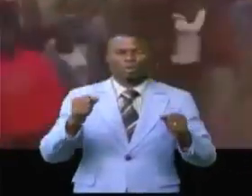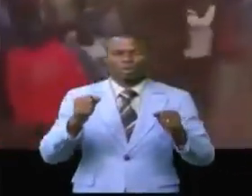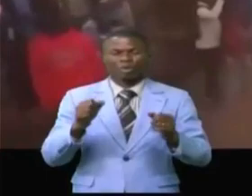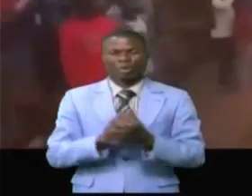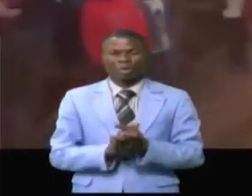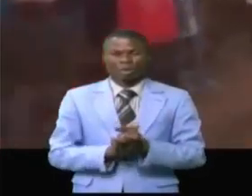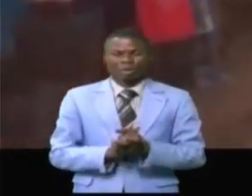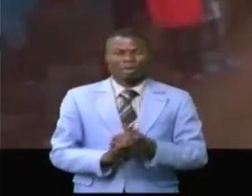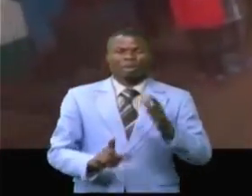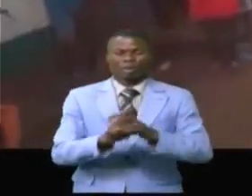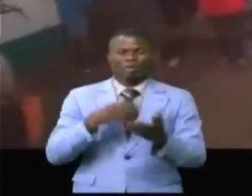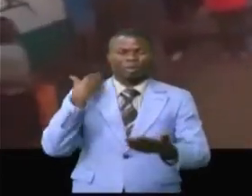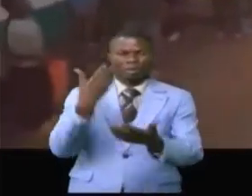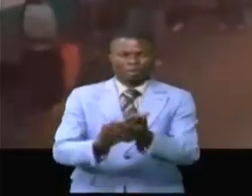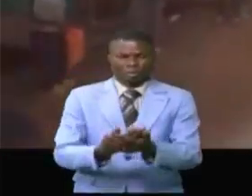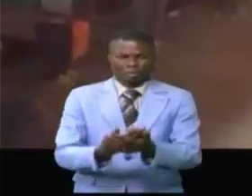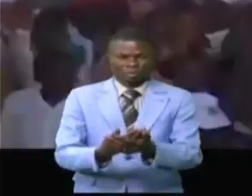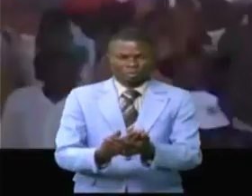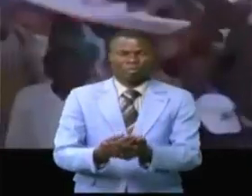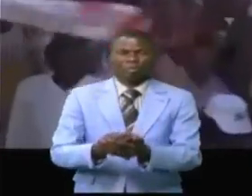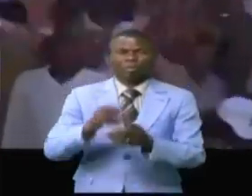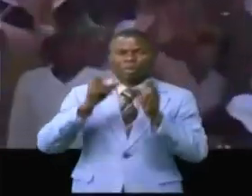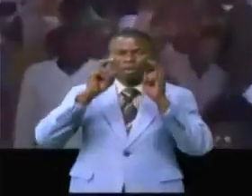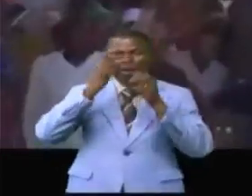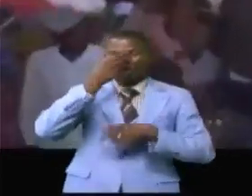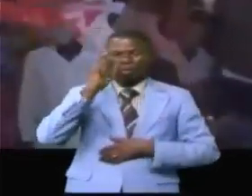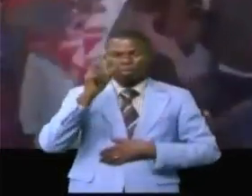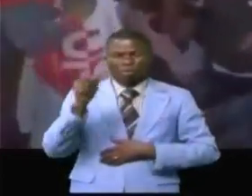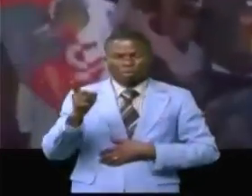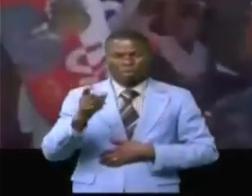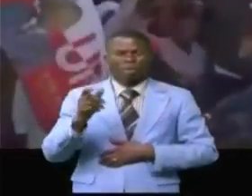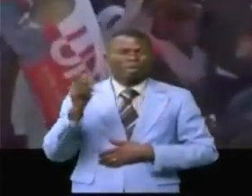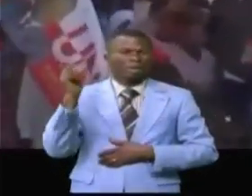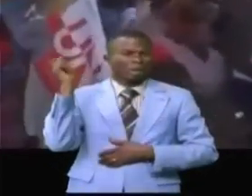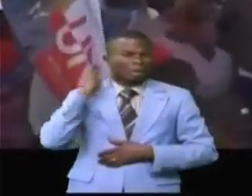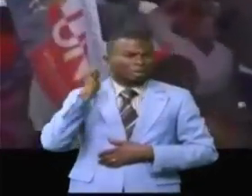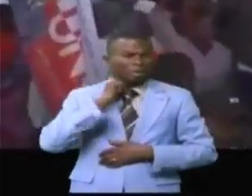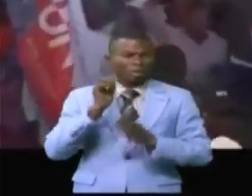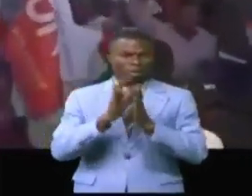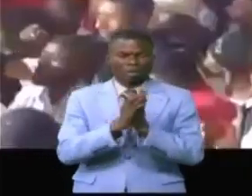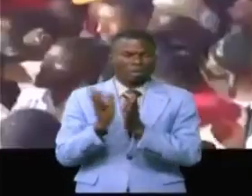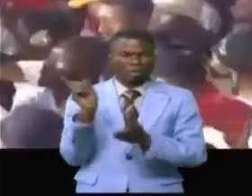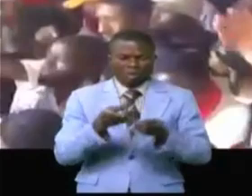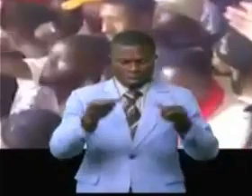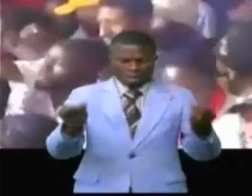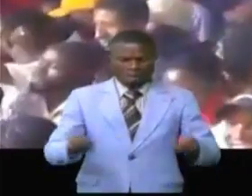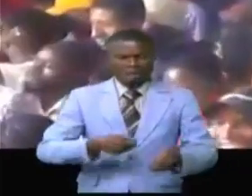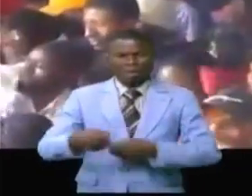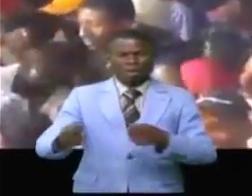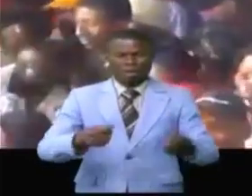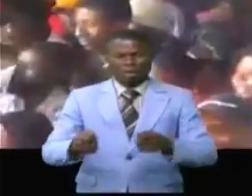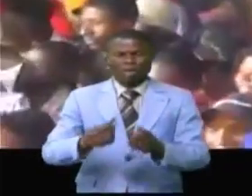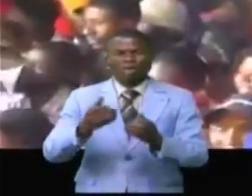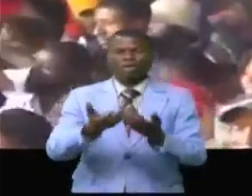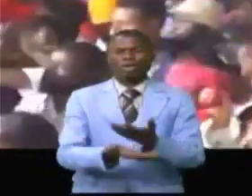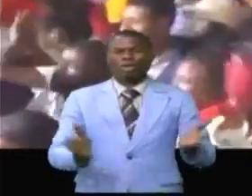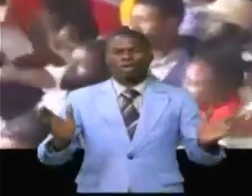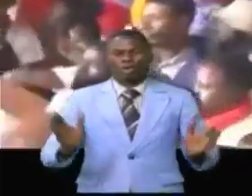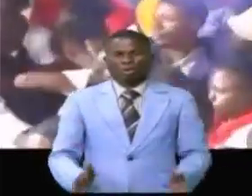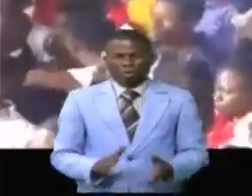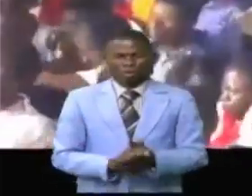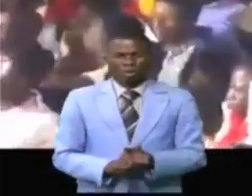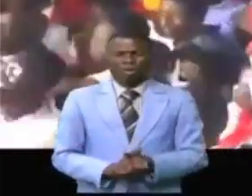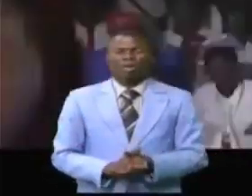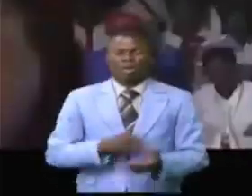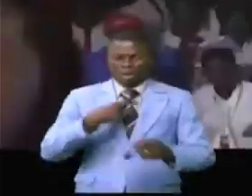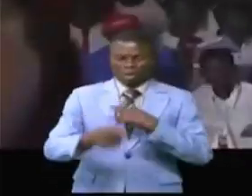septembre 2023. Aussitôt arrivé dans la terre de ses ancêtres, le docteur Vital Kamerhe s'est rendu au marché des chômeurs situé à Founou pour lancer